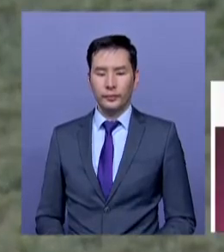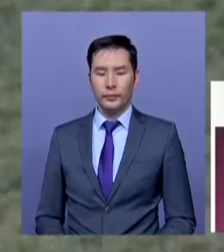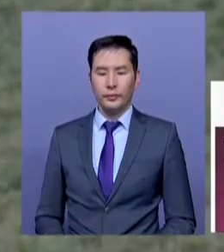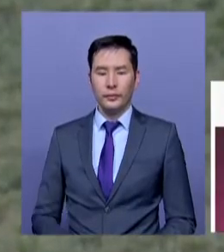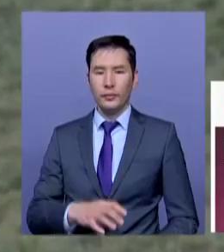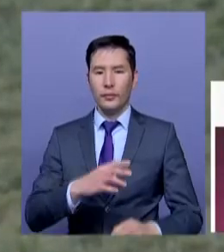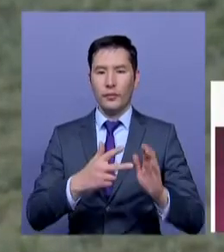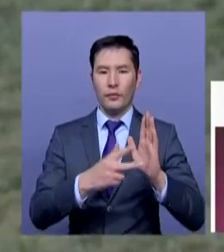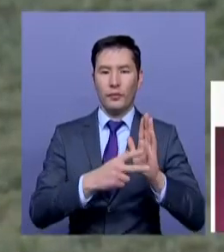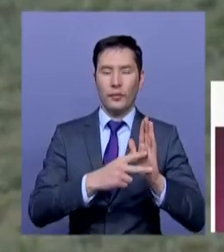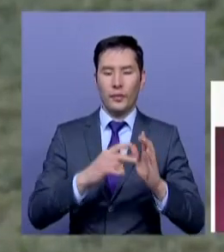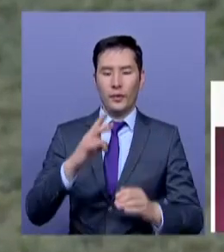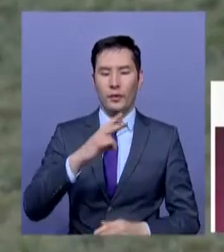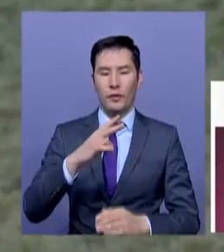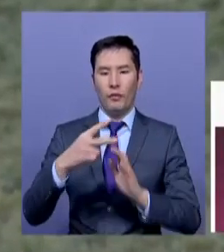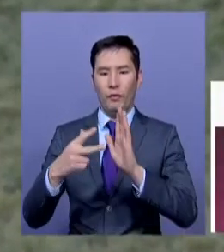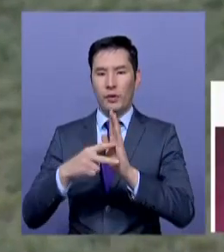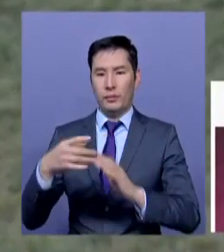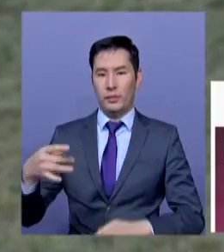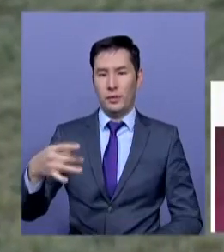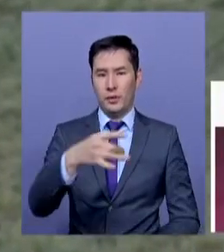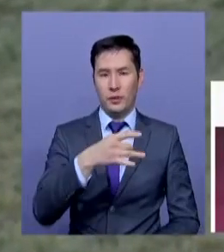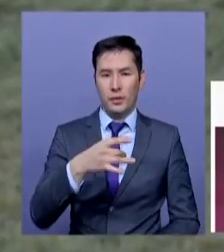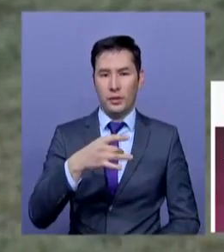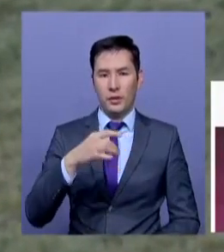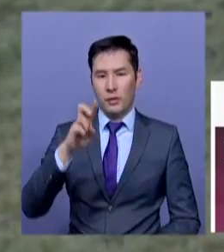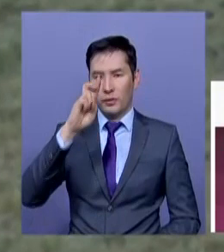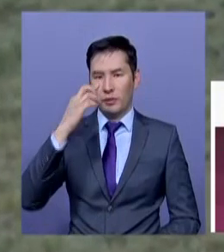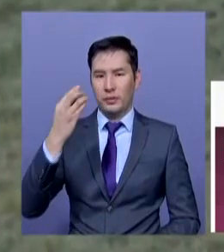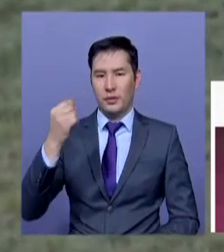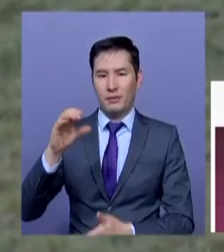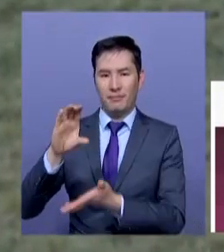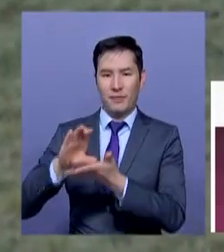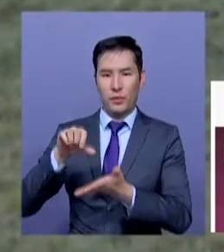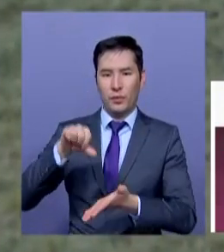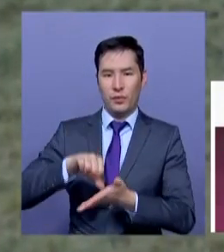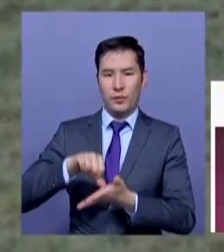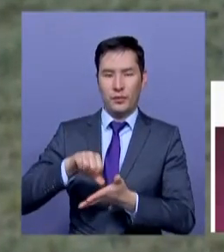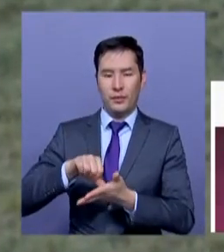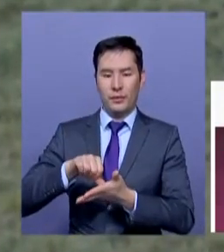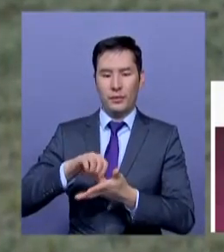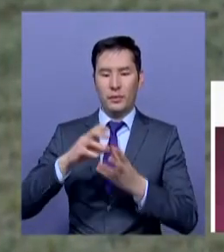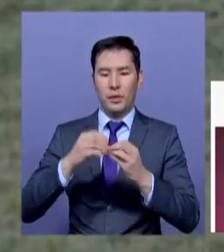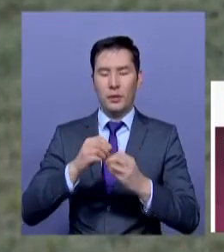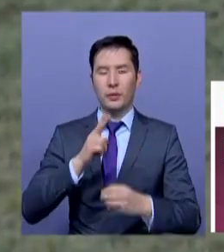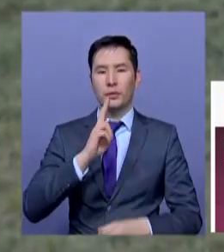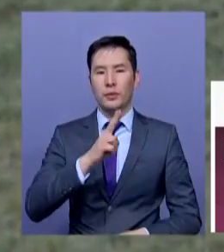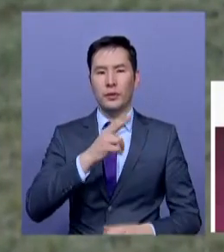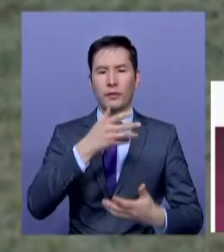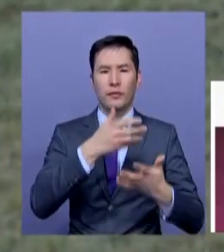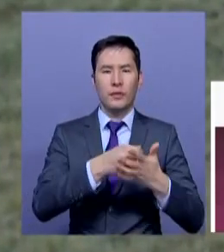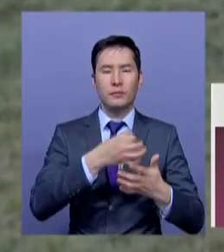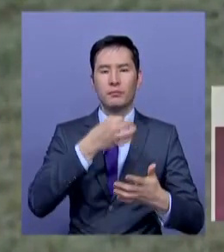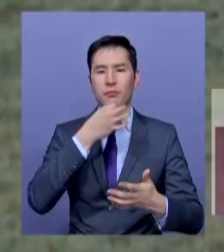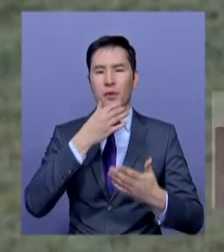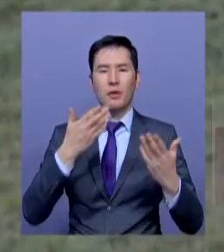8-ші қарашада Алматыдағы 8 ауданның өкілдері бюджетке қатысу жобасының сайтында қорытындын жариялайды. Яғни онда кімнің ұсынысы іріктелгенін